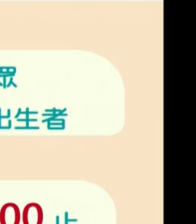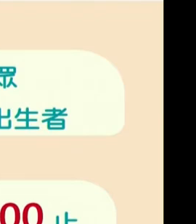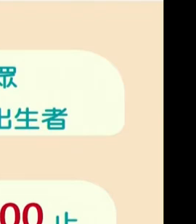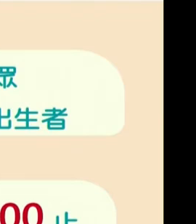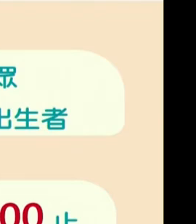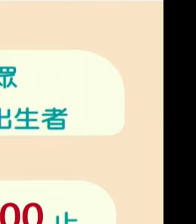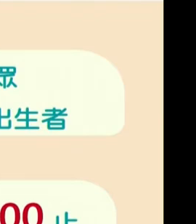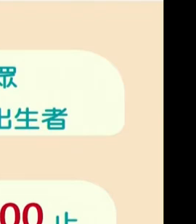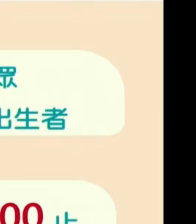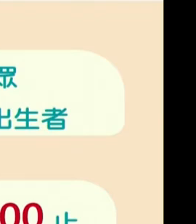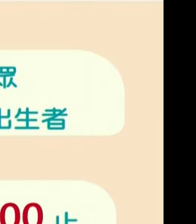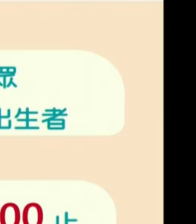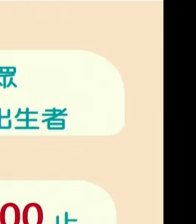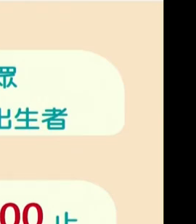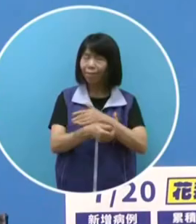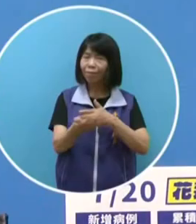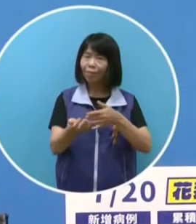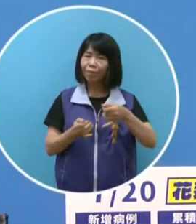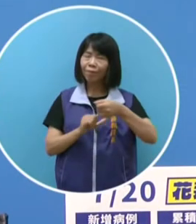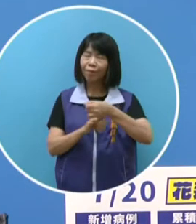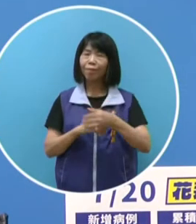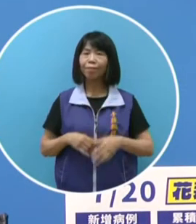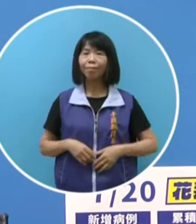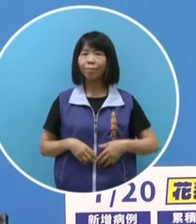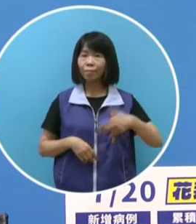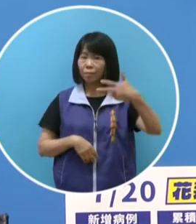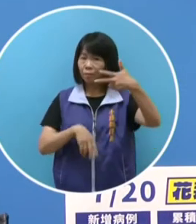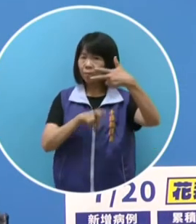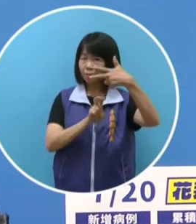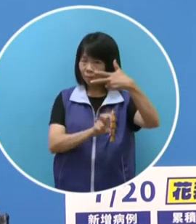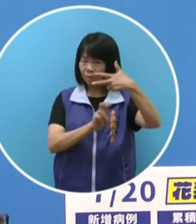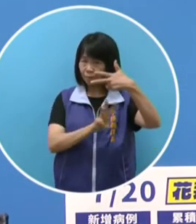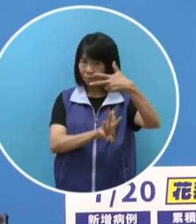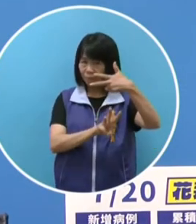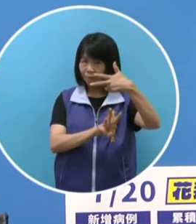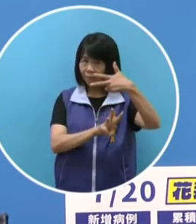统。那么什么时候开始接种？就是